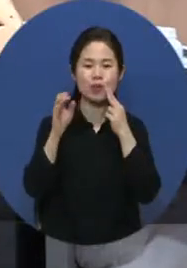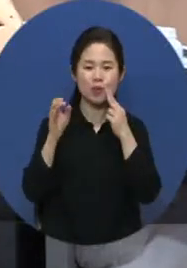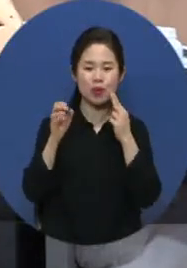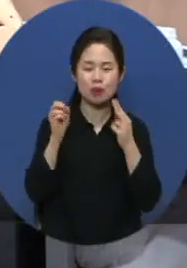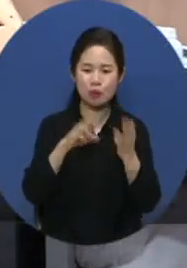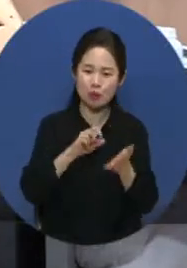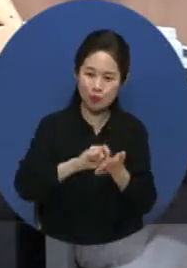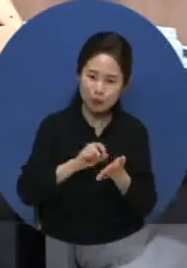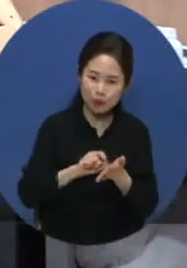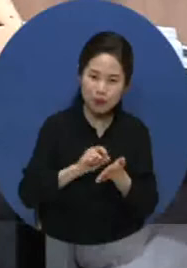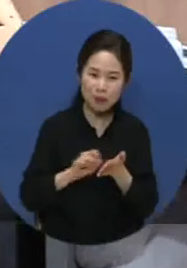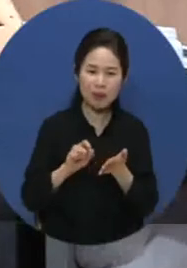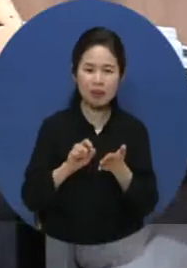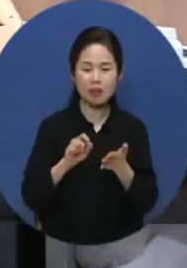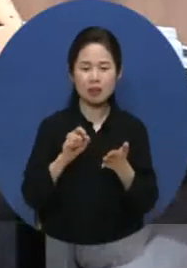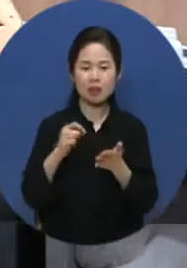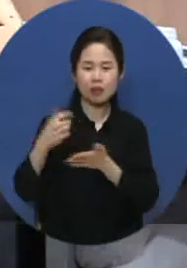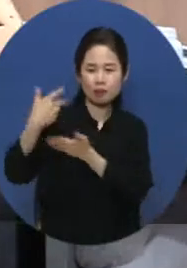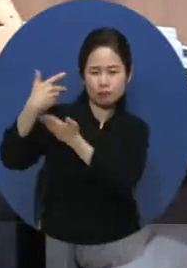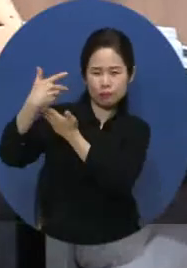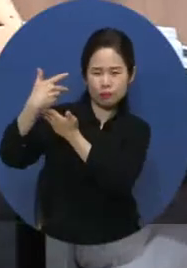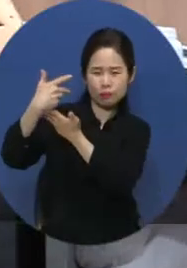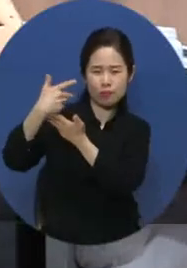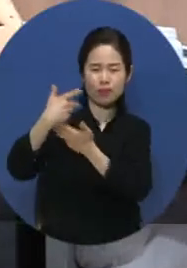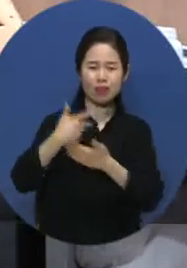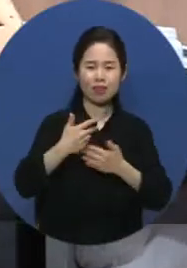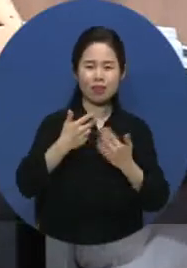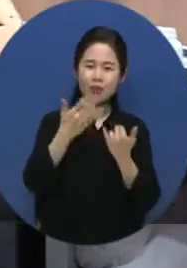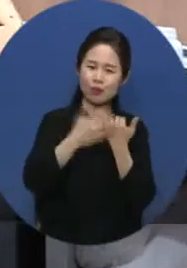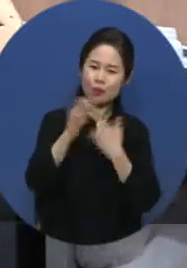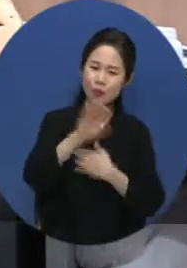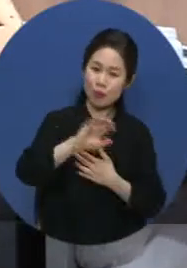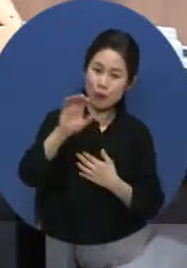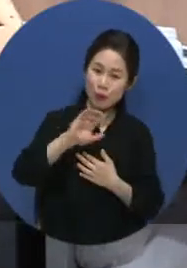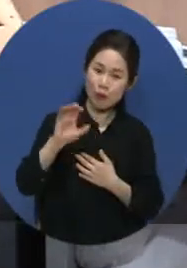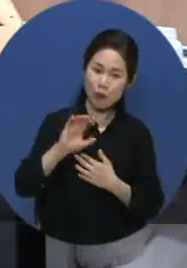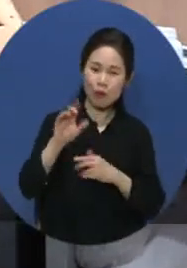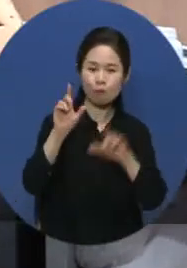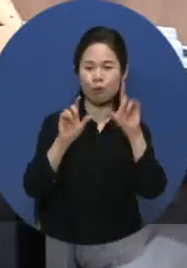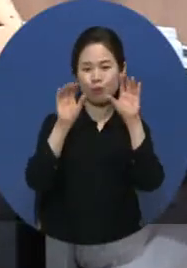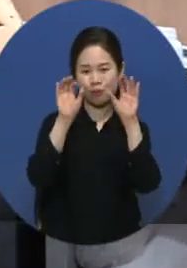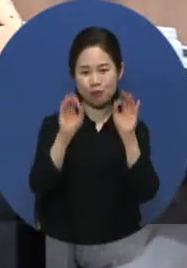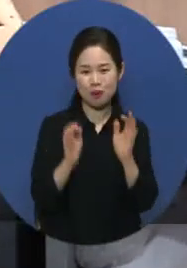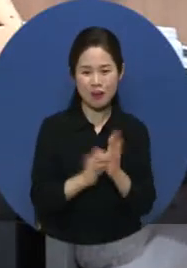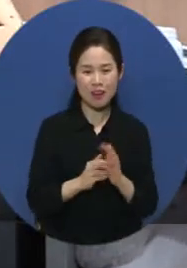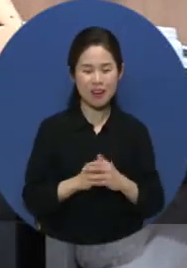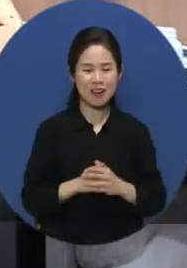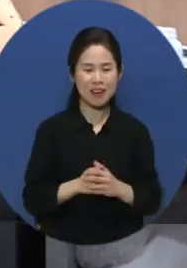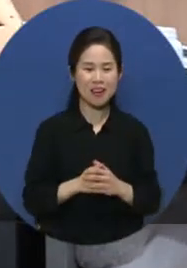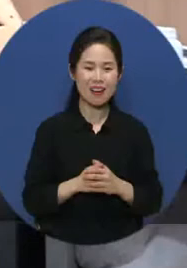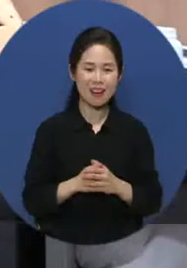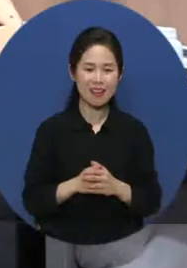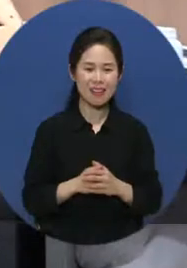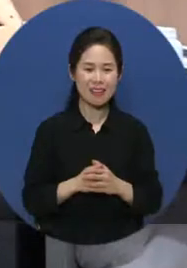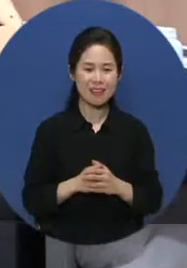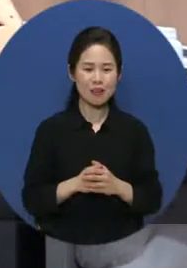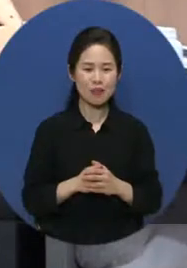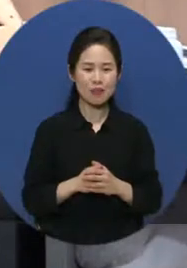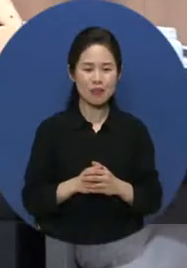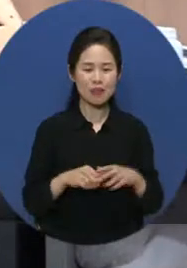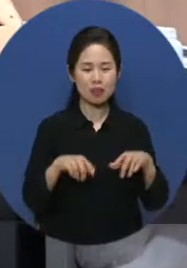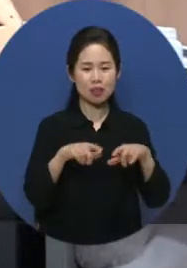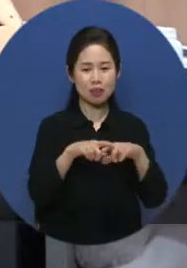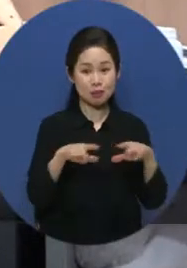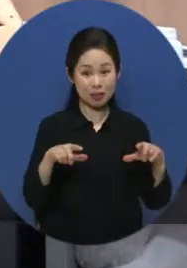그걸 또 인터넷에 올리기도 하고 본인 스스로. 네, 그런 모습 보면서 이제 이제 일반적인 사람으로서 당연히 해야 될